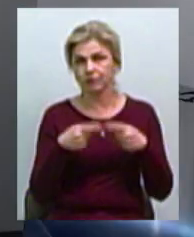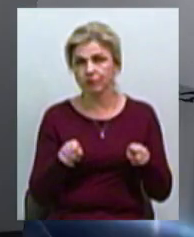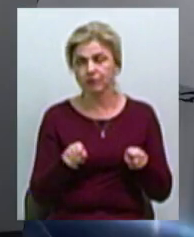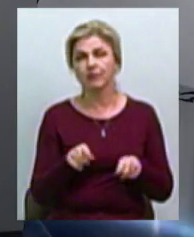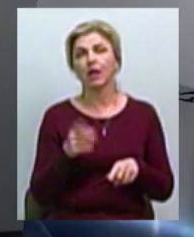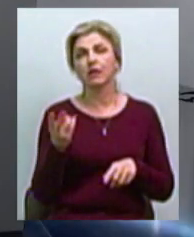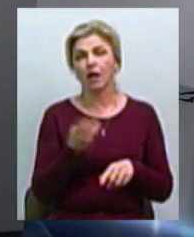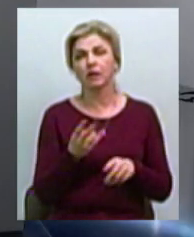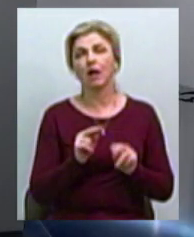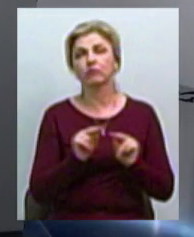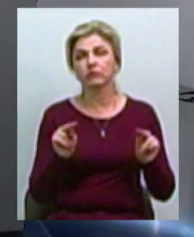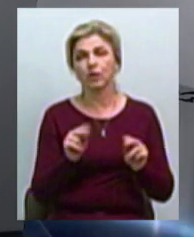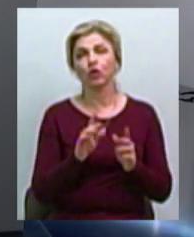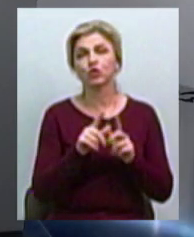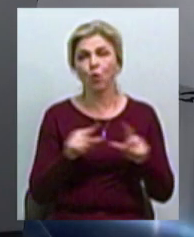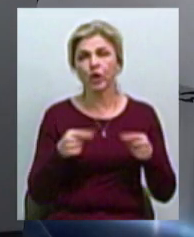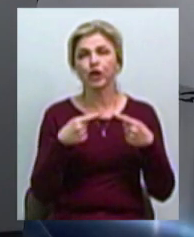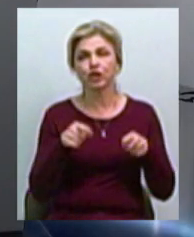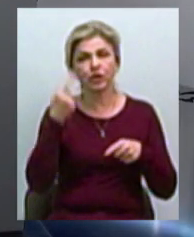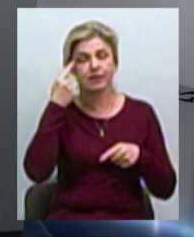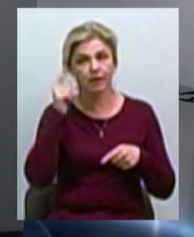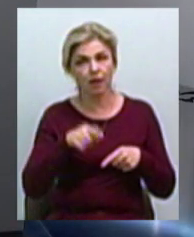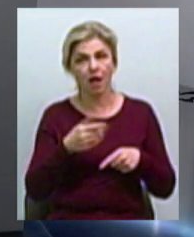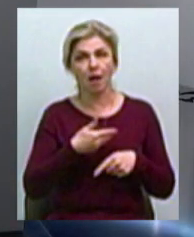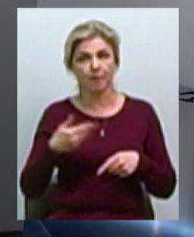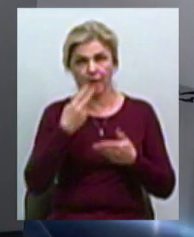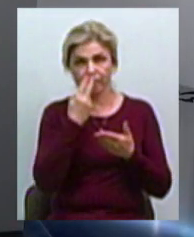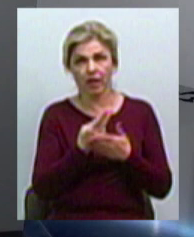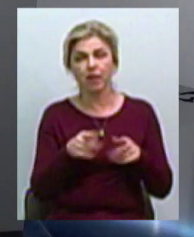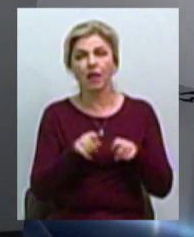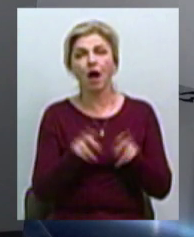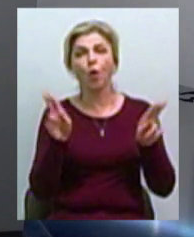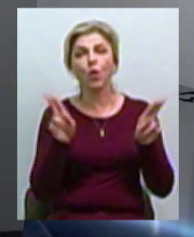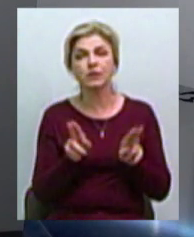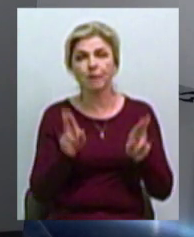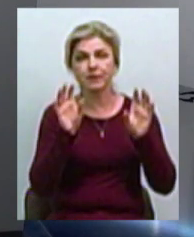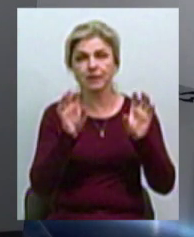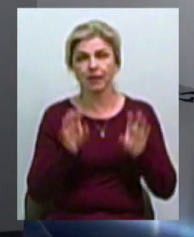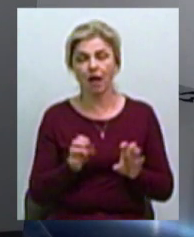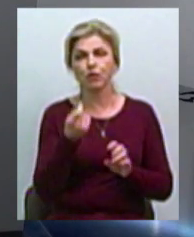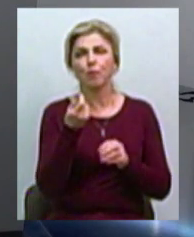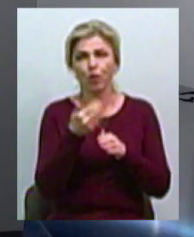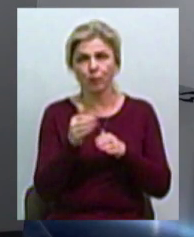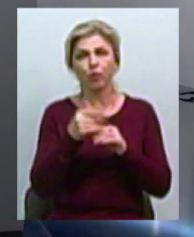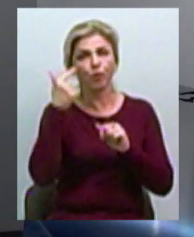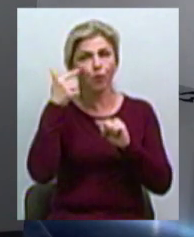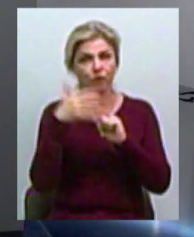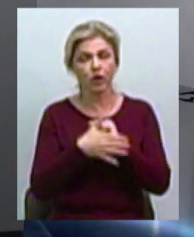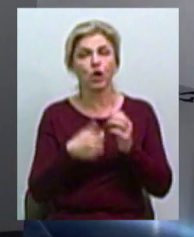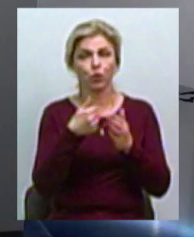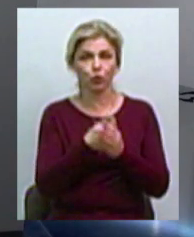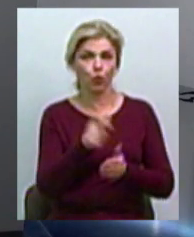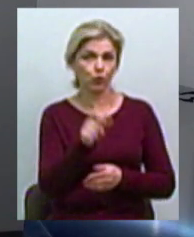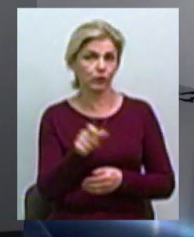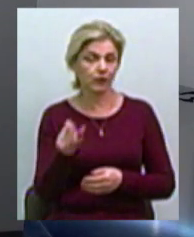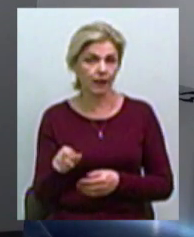повинні давати в школі інші знання. І ми бачимо, що ця концепція потрохи доходить до конкретного громадянина.